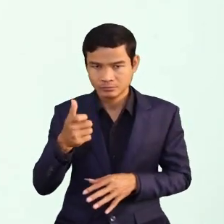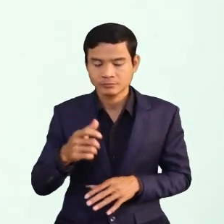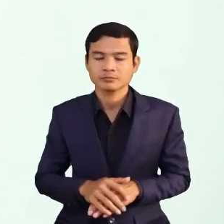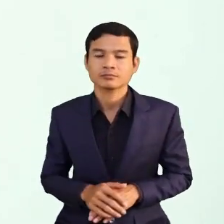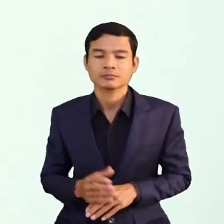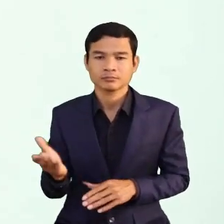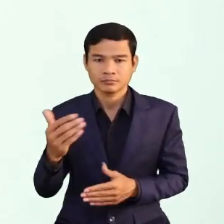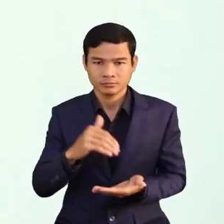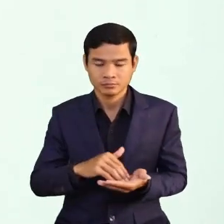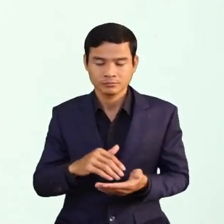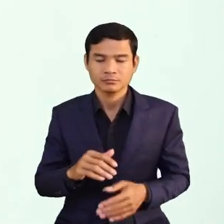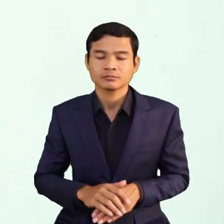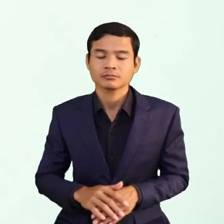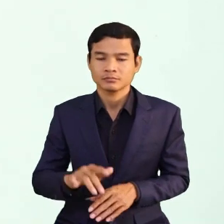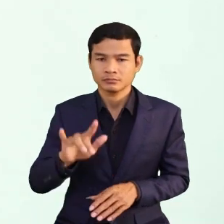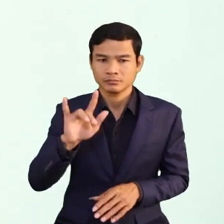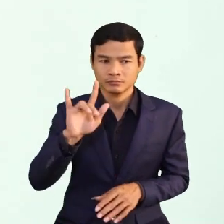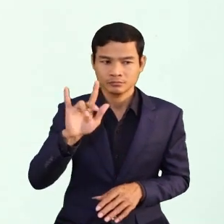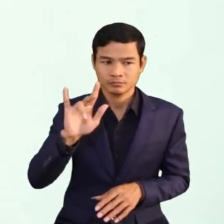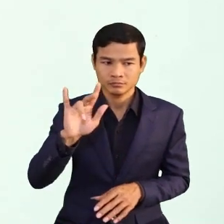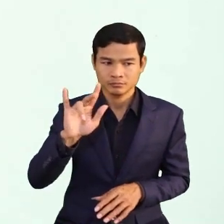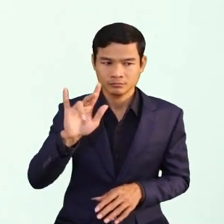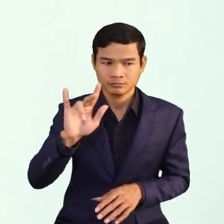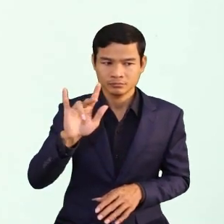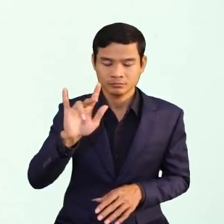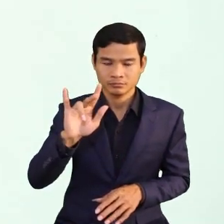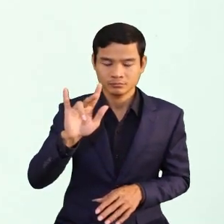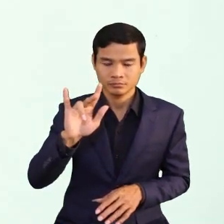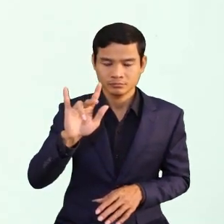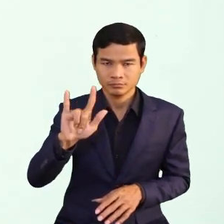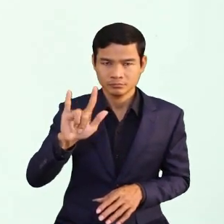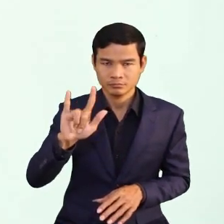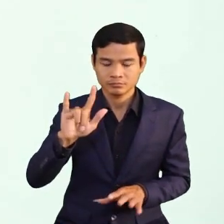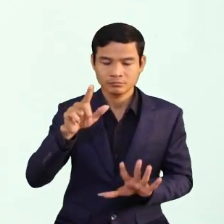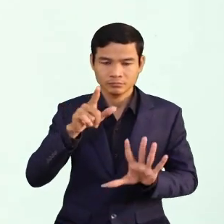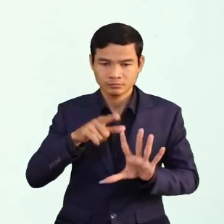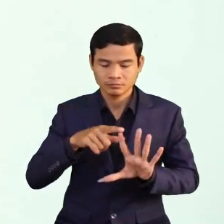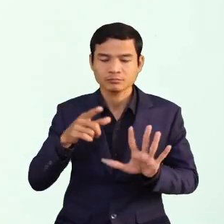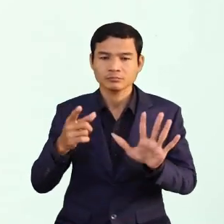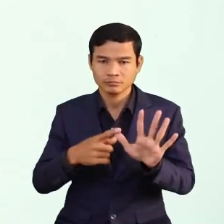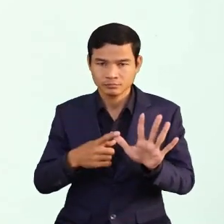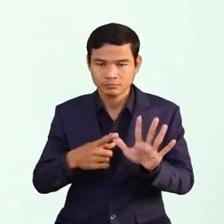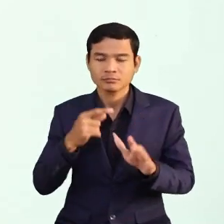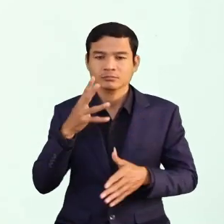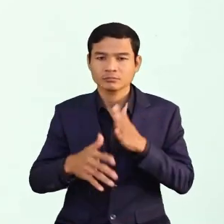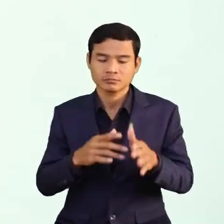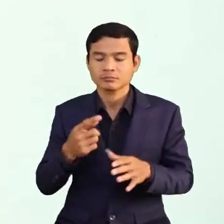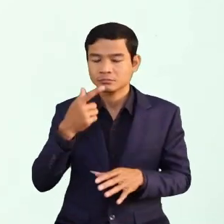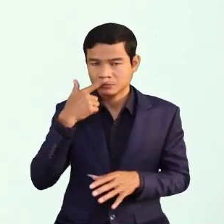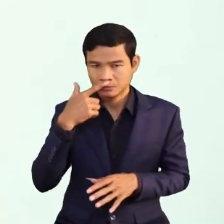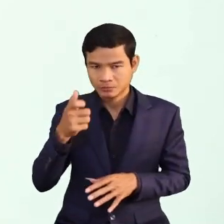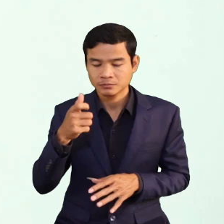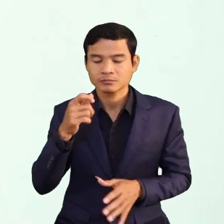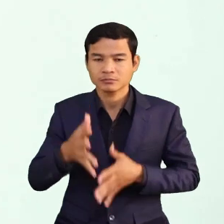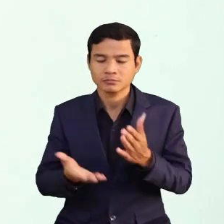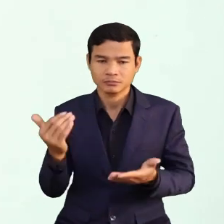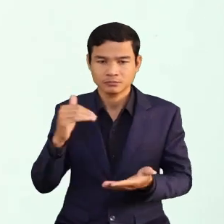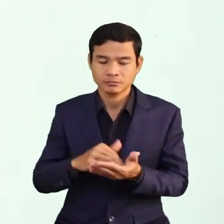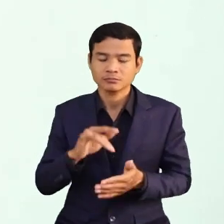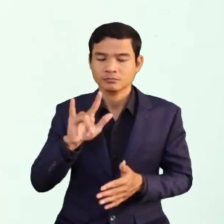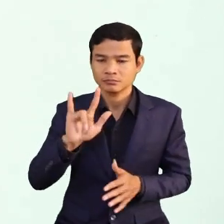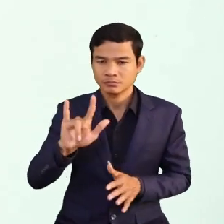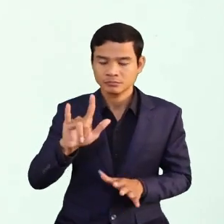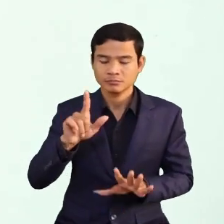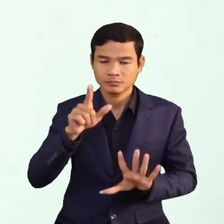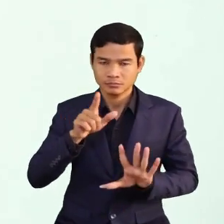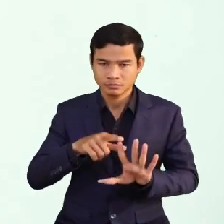ទៀតបសំឡាប់2បបអាប៉ាចាំម្ដងទៀតណាប